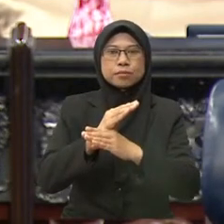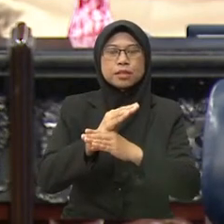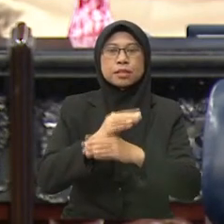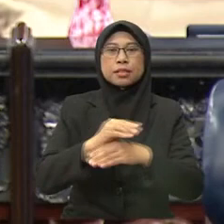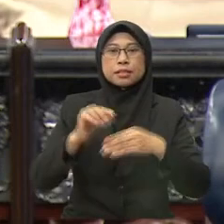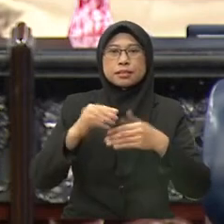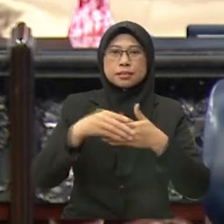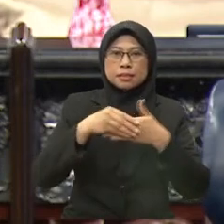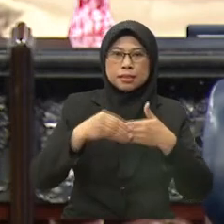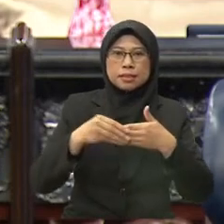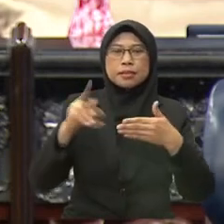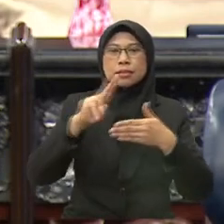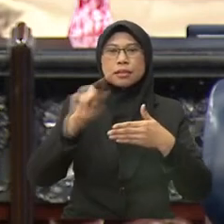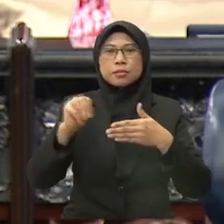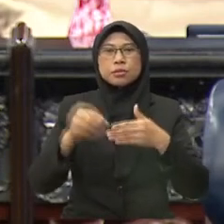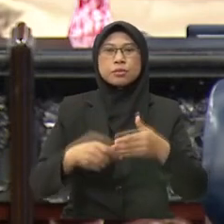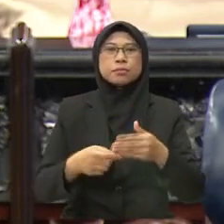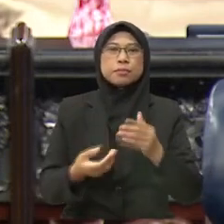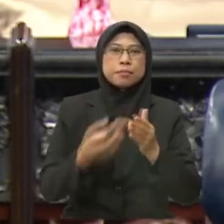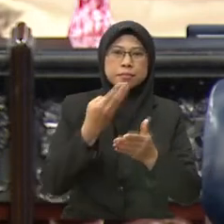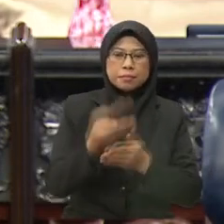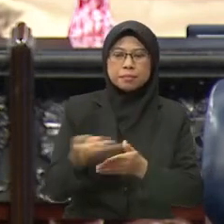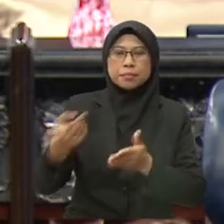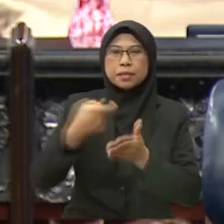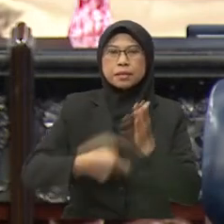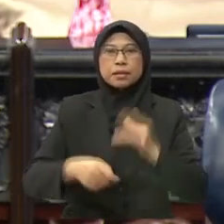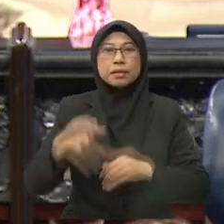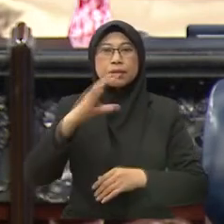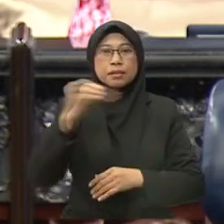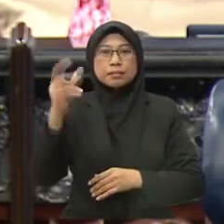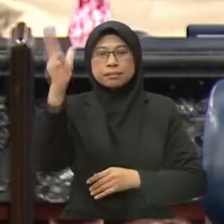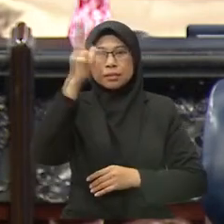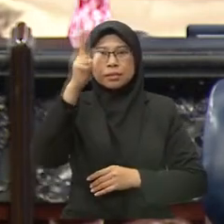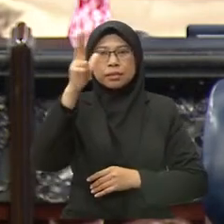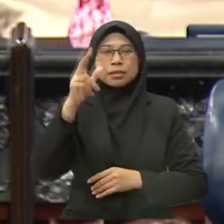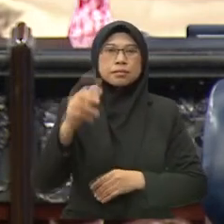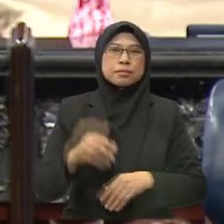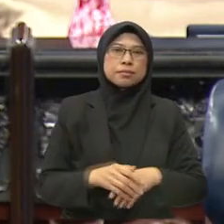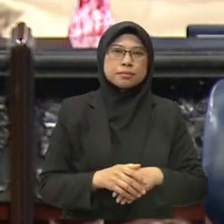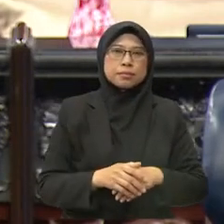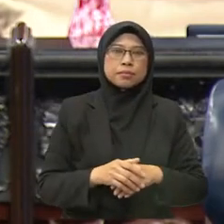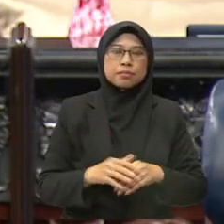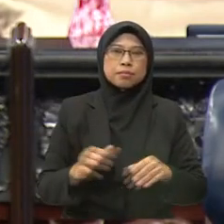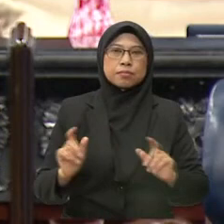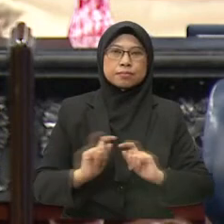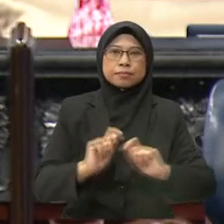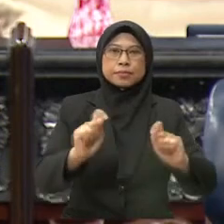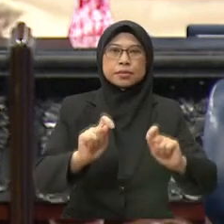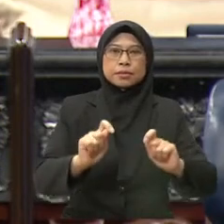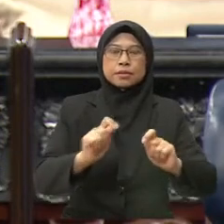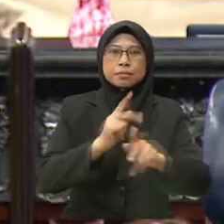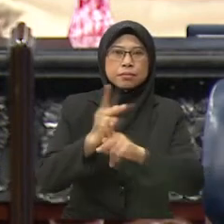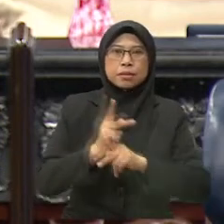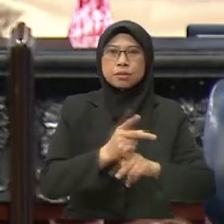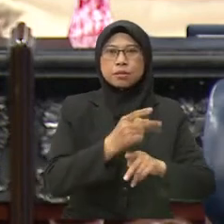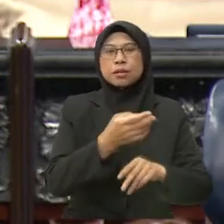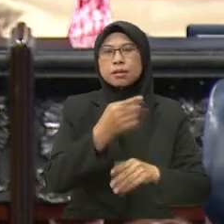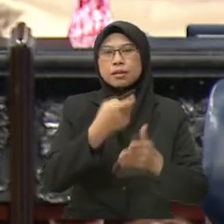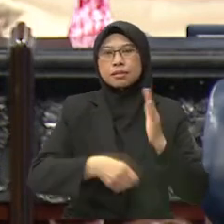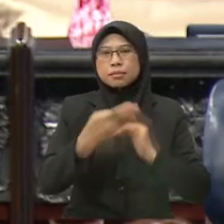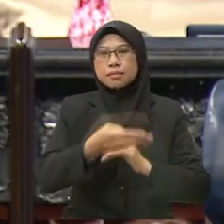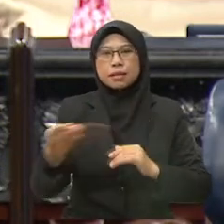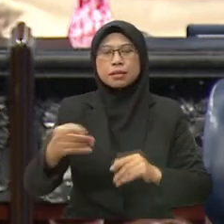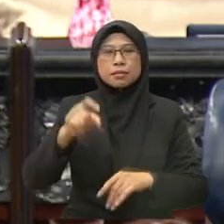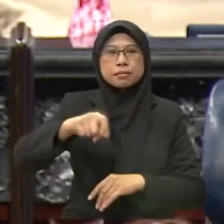terhadap harga barangan Selain itu kerajaan telah mengambil langkah yang lebih holistik seperti mengawal harga barangan keperluan bagi membantu untuk